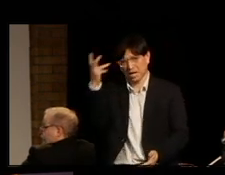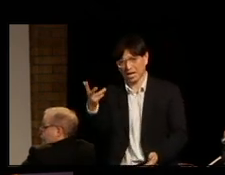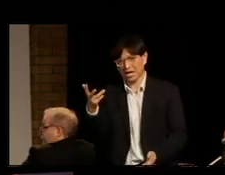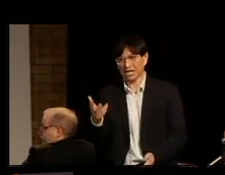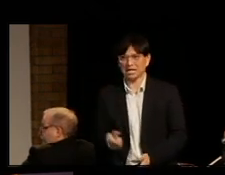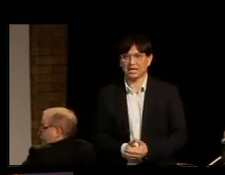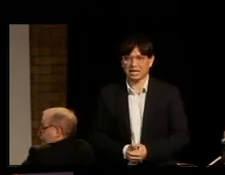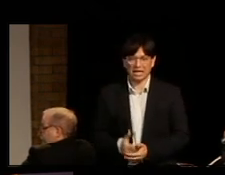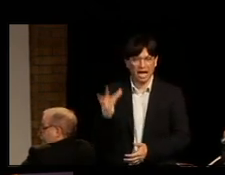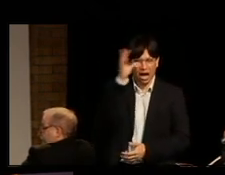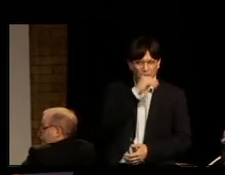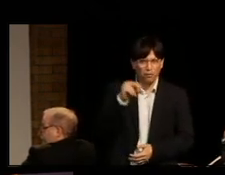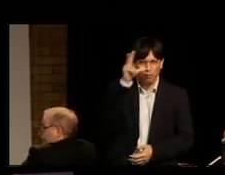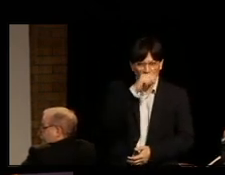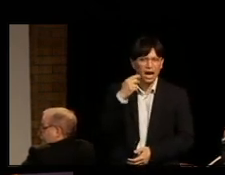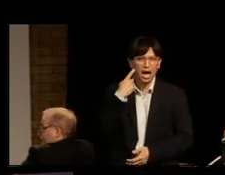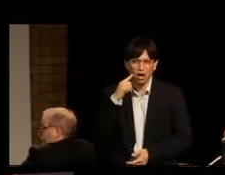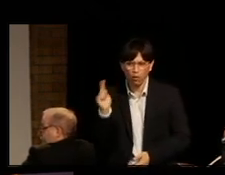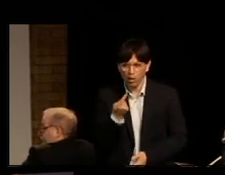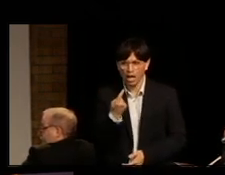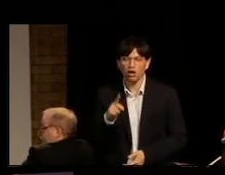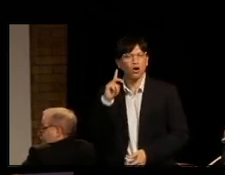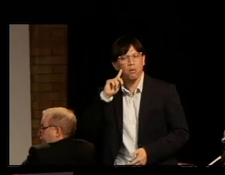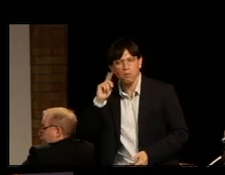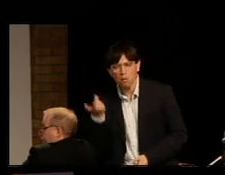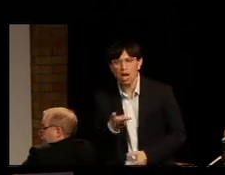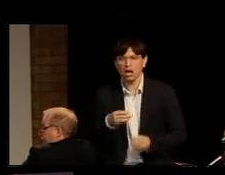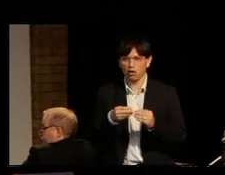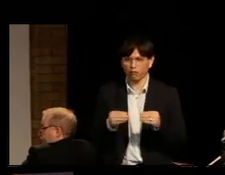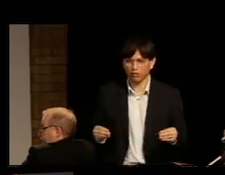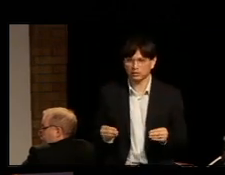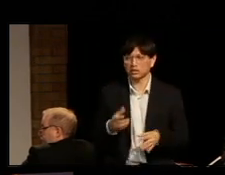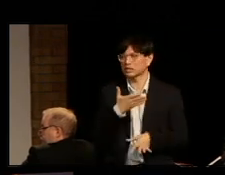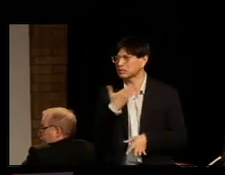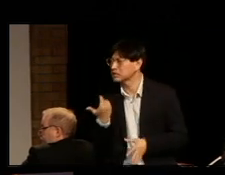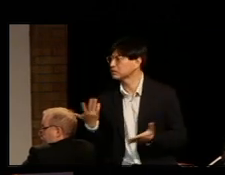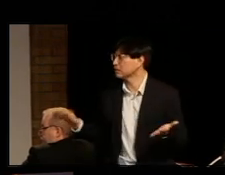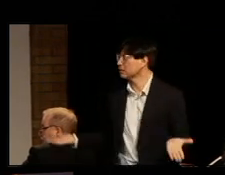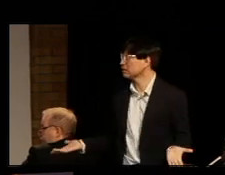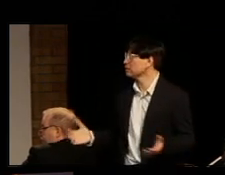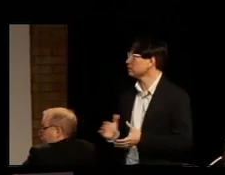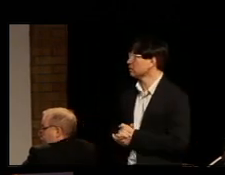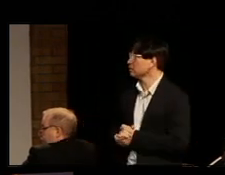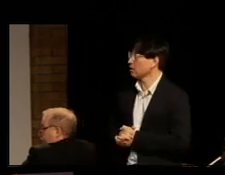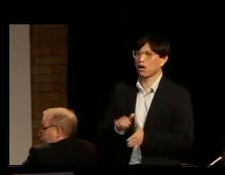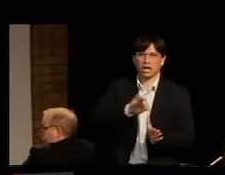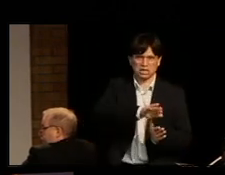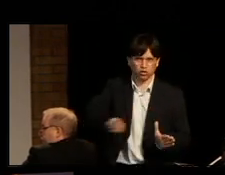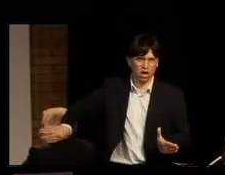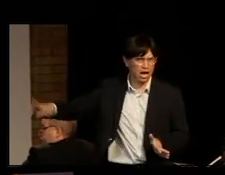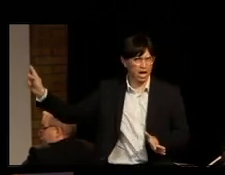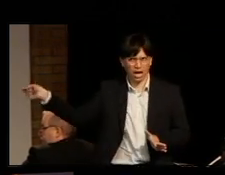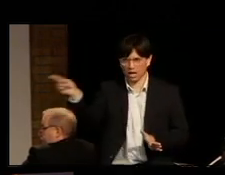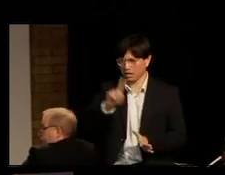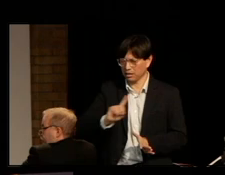sensibilità rispetto agli altri una maggiore formazione rispetto agli altri senza però senza però isolare la